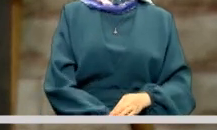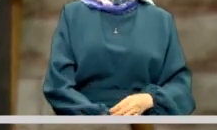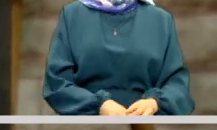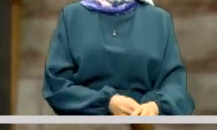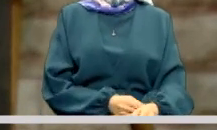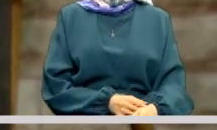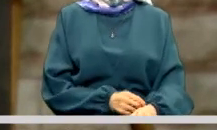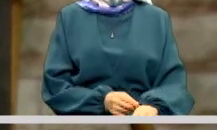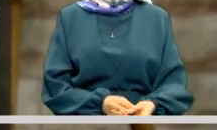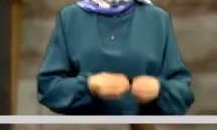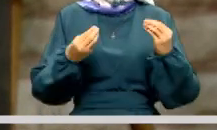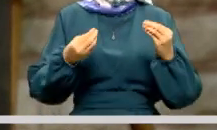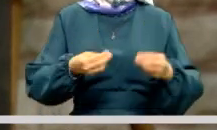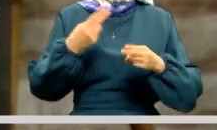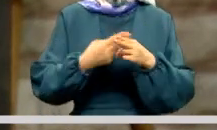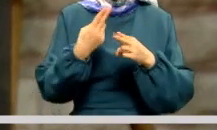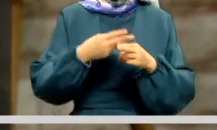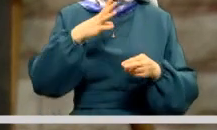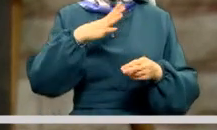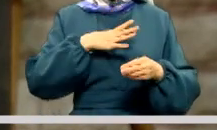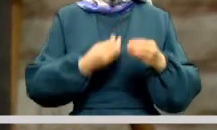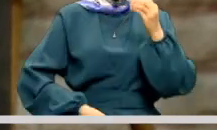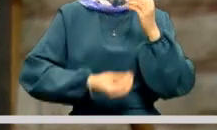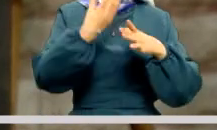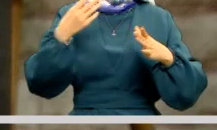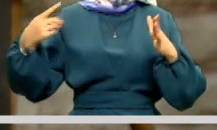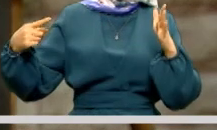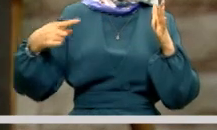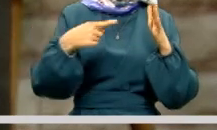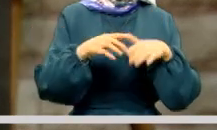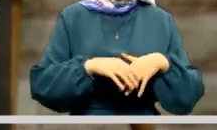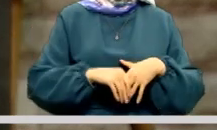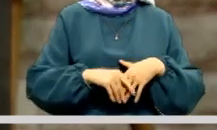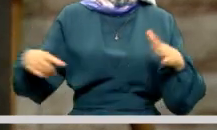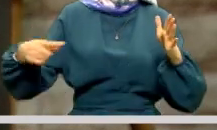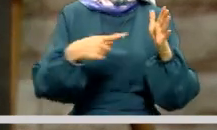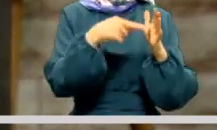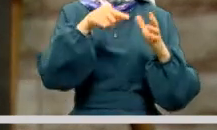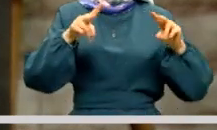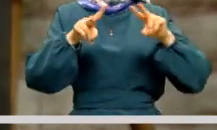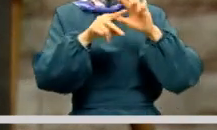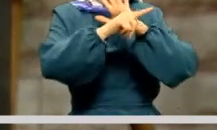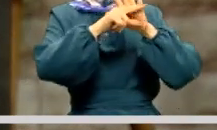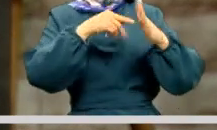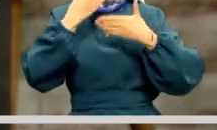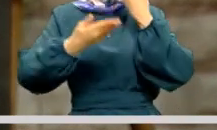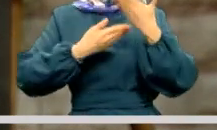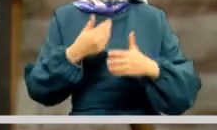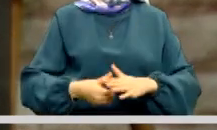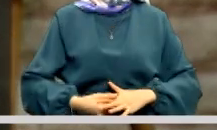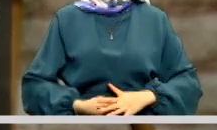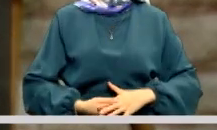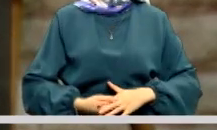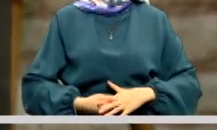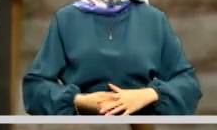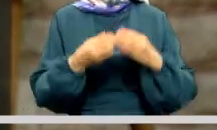en güzel örnekler var hani yaratılışımızın gayesini Biraz önce mülk suresinin ilgili ayetinden bahsettim ya Yani güzel